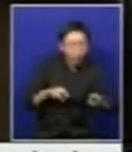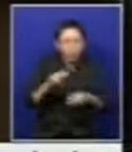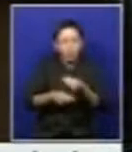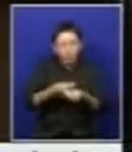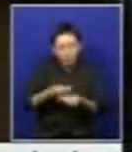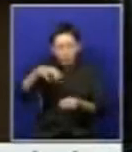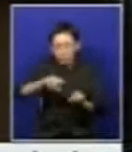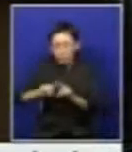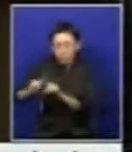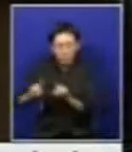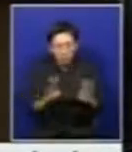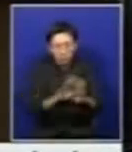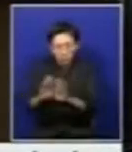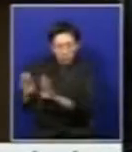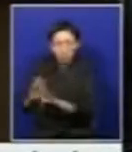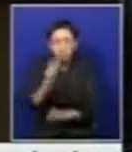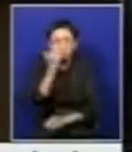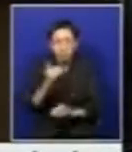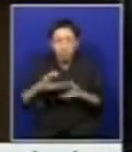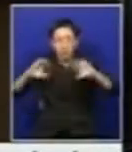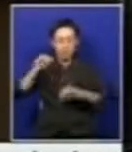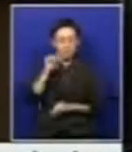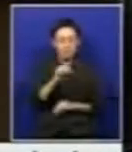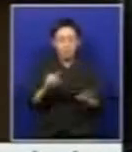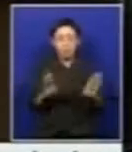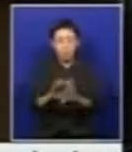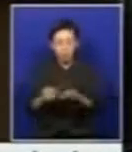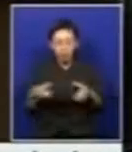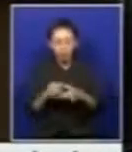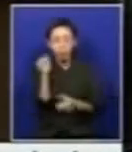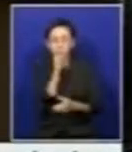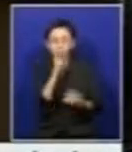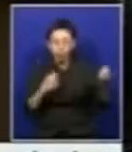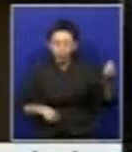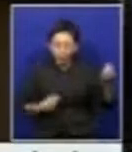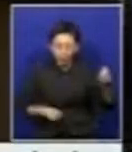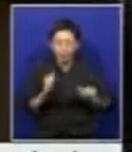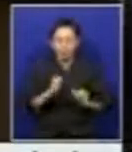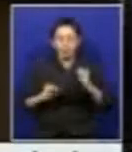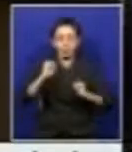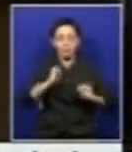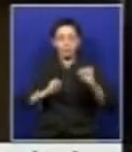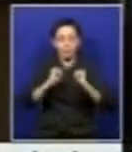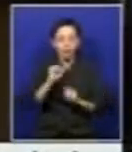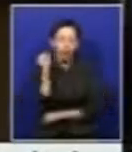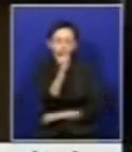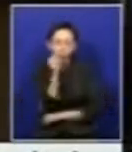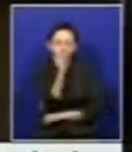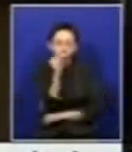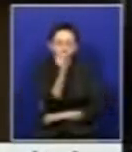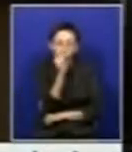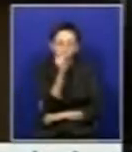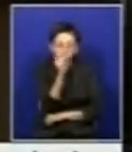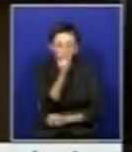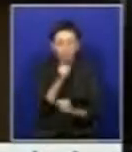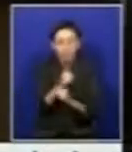โดยคำสั่งของภาครัฐขึ้นมาคือกลุ่มนักดนตรีกลุ่มนักแสดงกลุ่มนักร้องที่เขาทำมาห